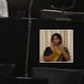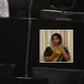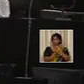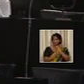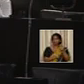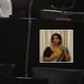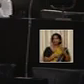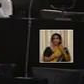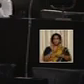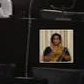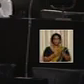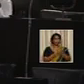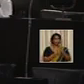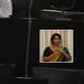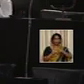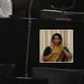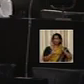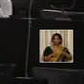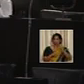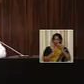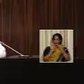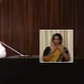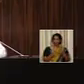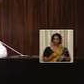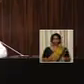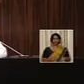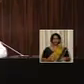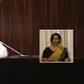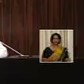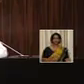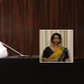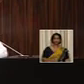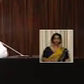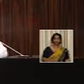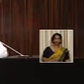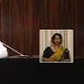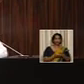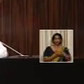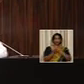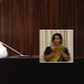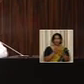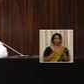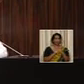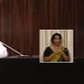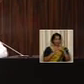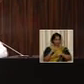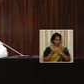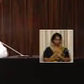කරමින් ව්‍යාපාර කිරීමෙන් ඉවත් විය හැකිය. ස්තුතියි. පෙසම් පිළිගැනීම ගරු දයශ්‍රී ජයසේකර මහත්මයා.